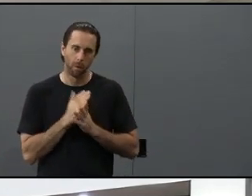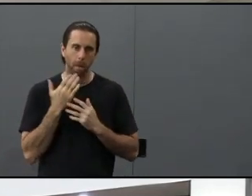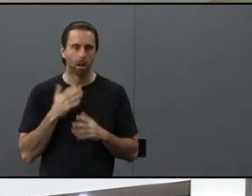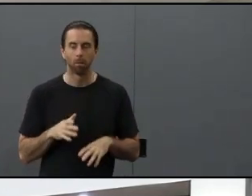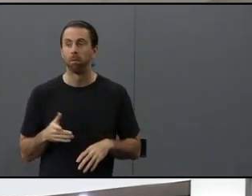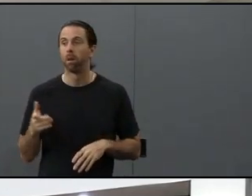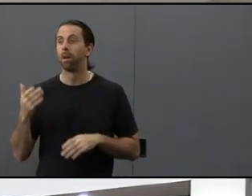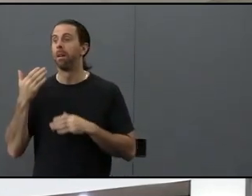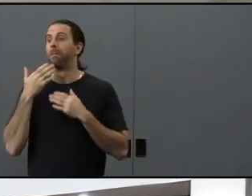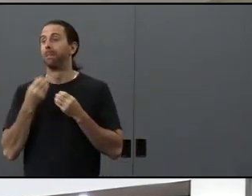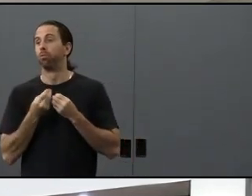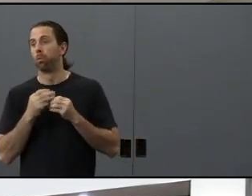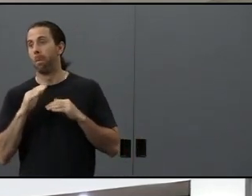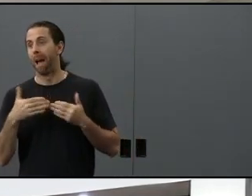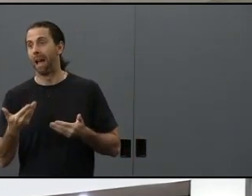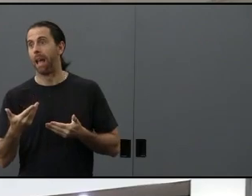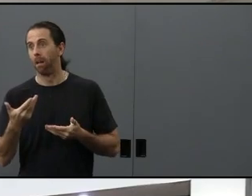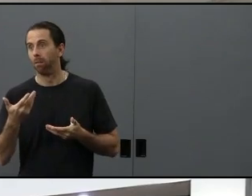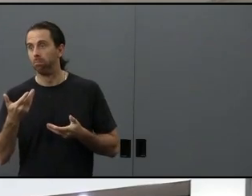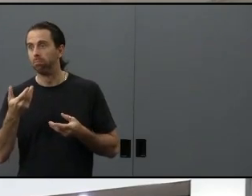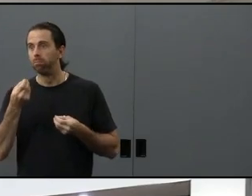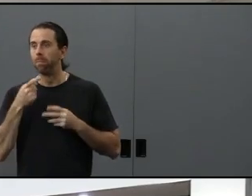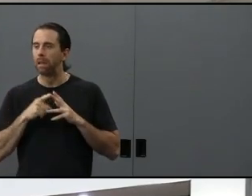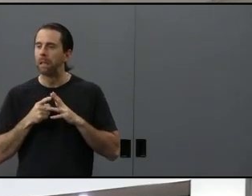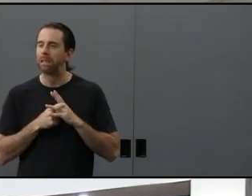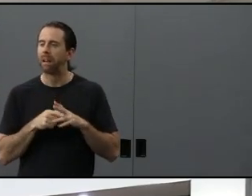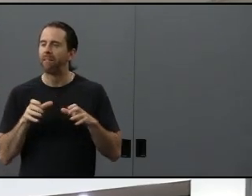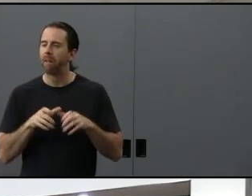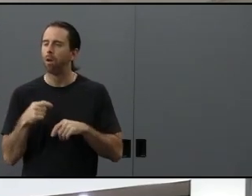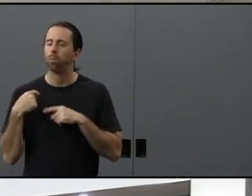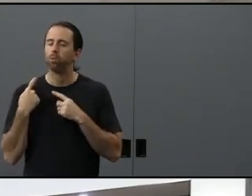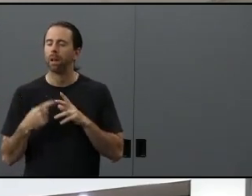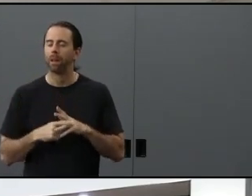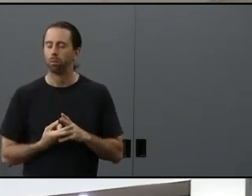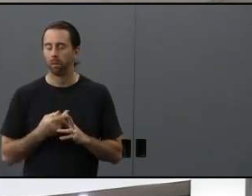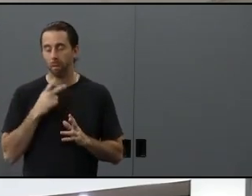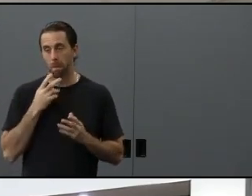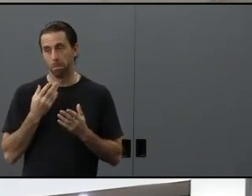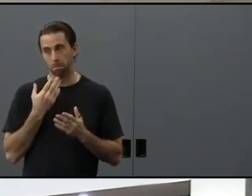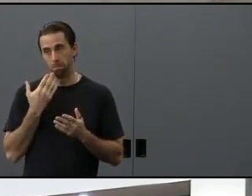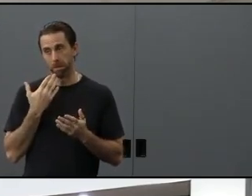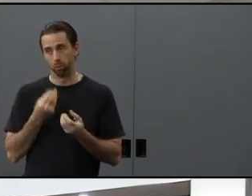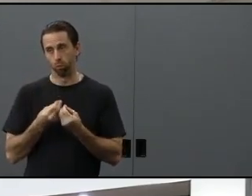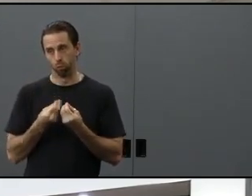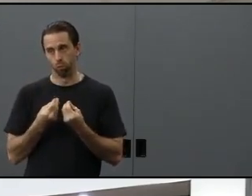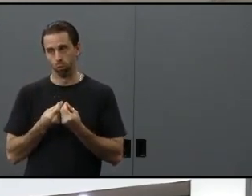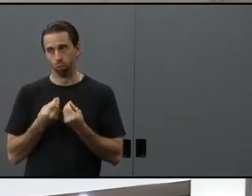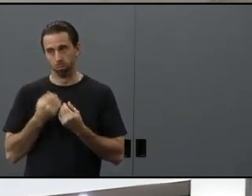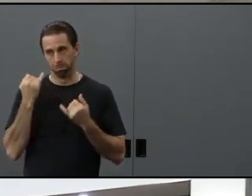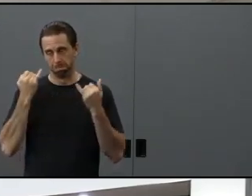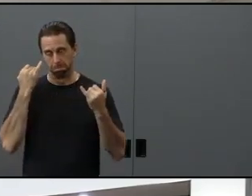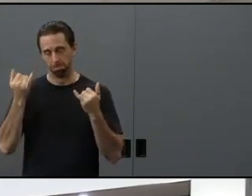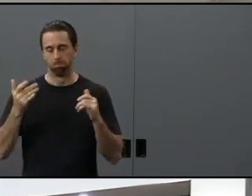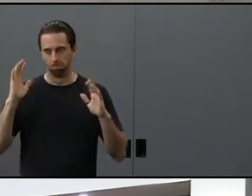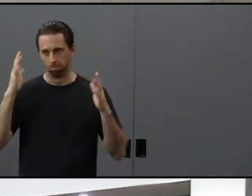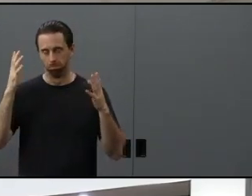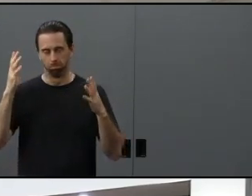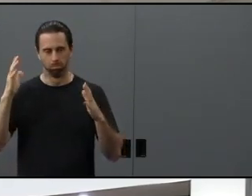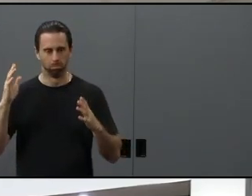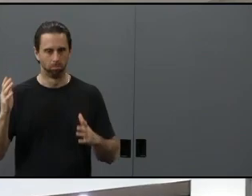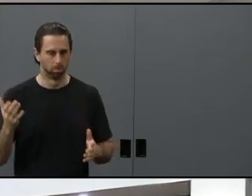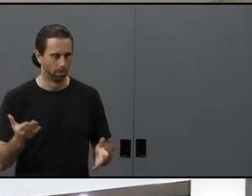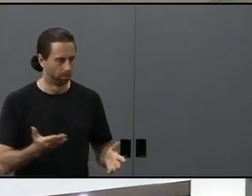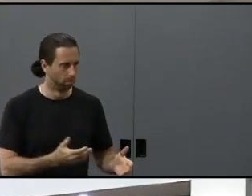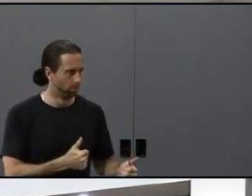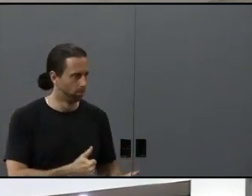immense merci Mario tu sais qu'on supporte tes initiatives depuis le début pu on y croit beaucoup bravo pour ce que tu fais pour nos jeunes vraiment là